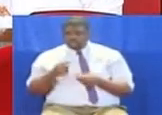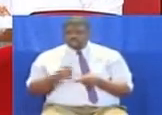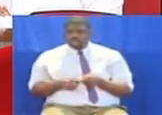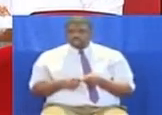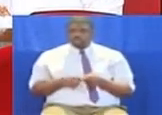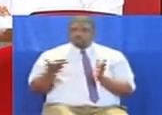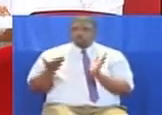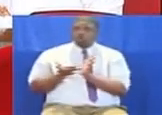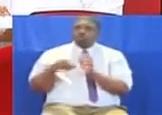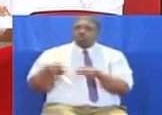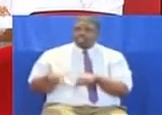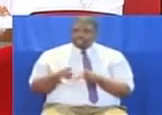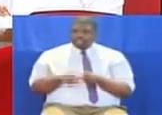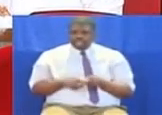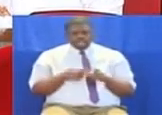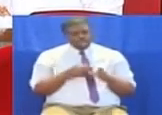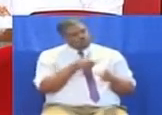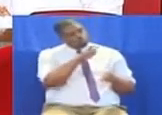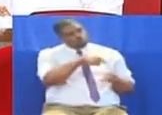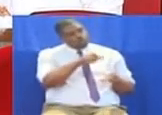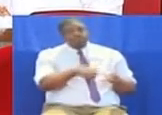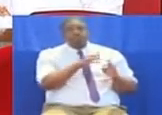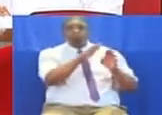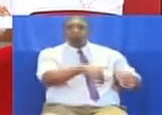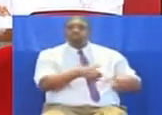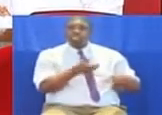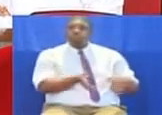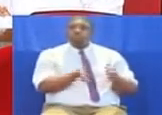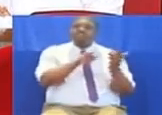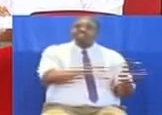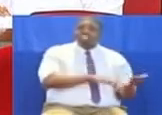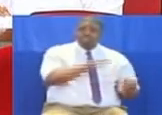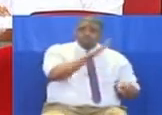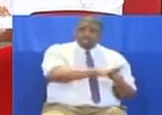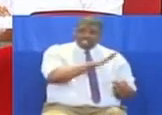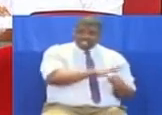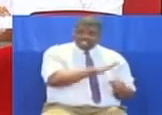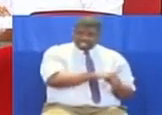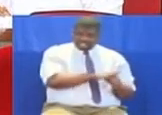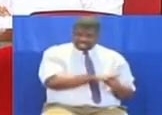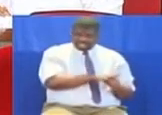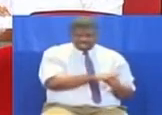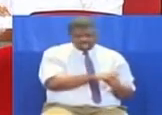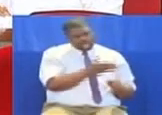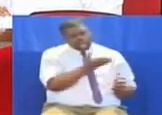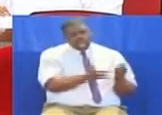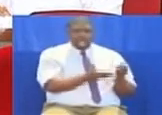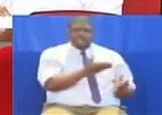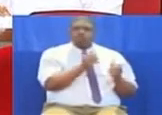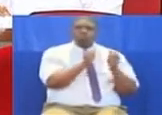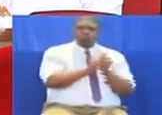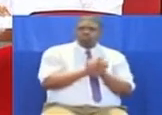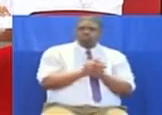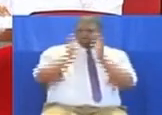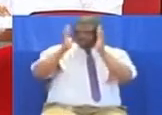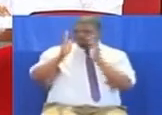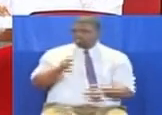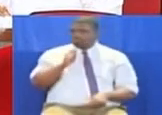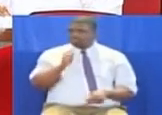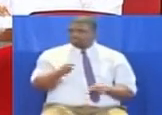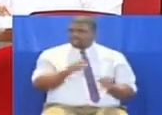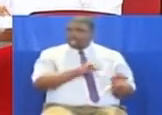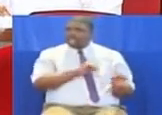wanaombea wabunge wafe ili kwa corona wafe wengi, walikuwa sema wafe walau 10 ili mheshimiwa speaker airishe